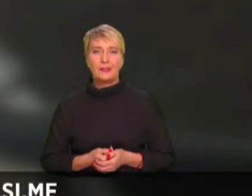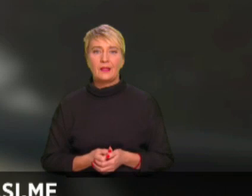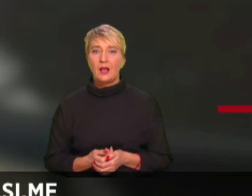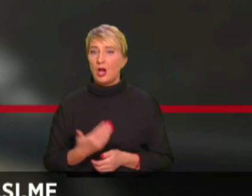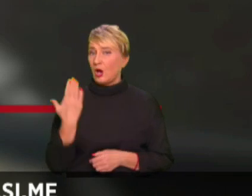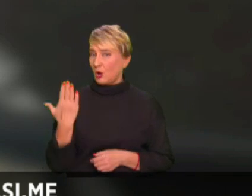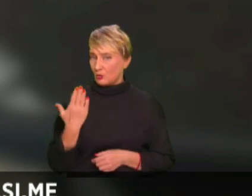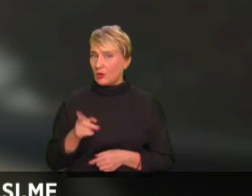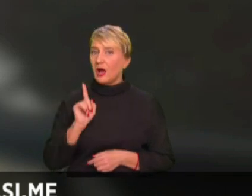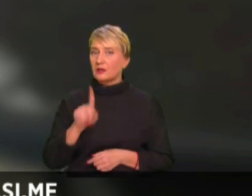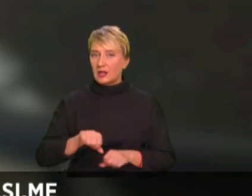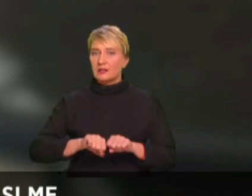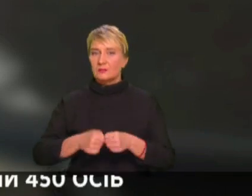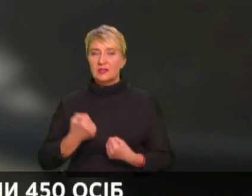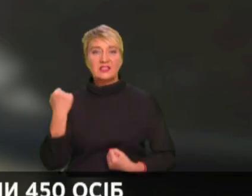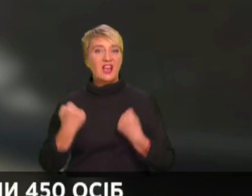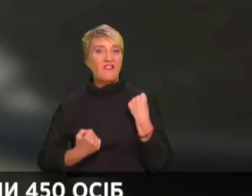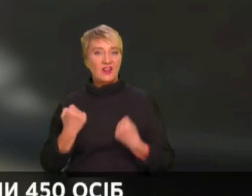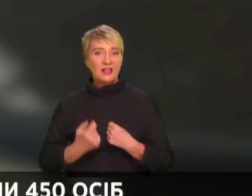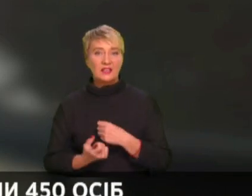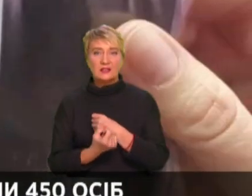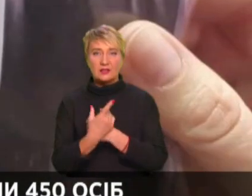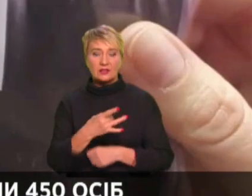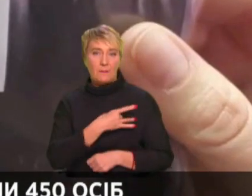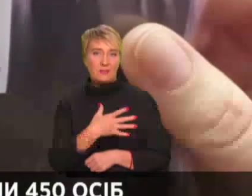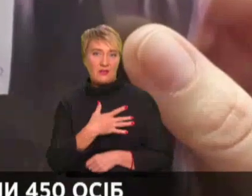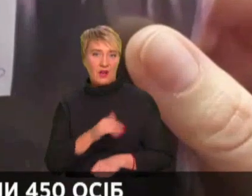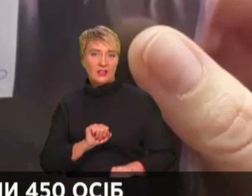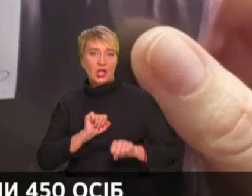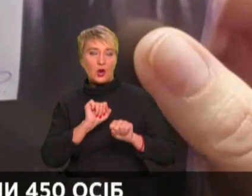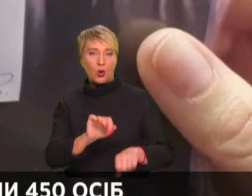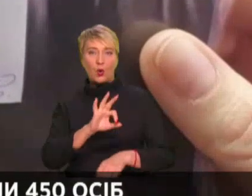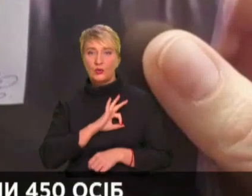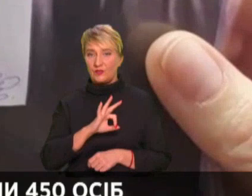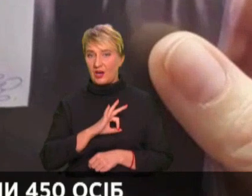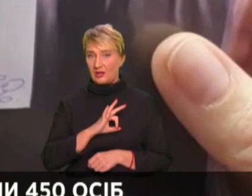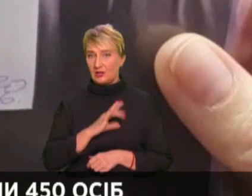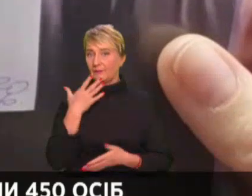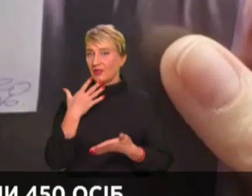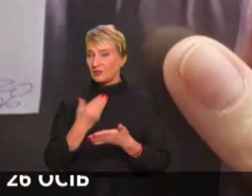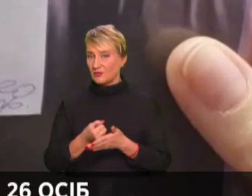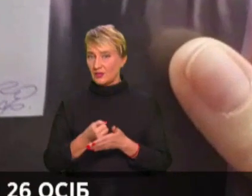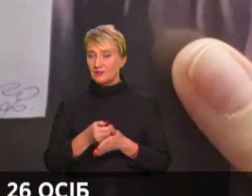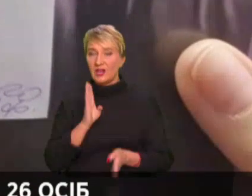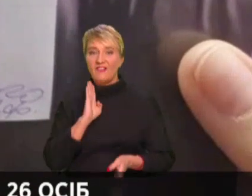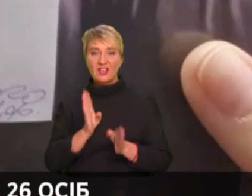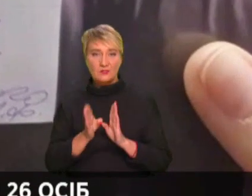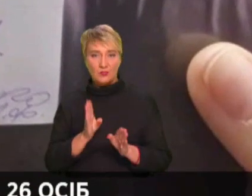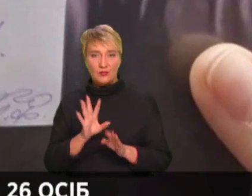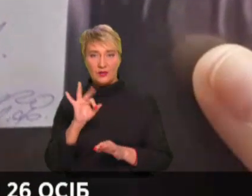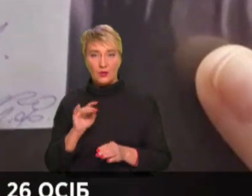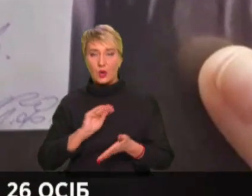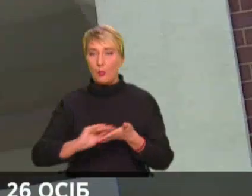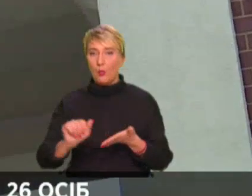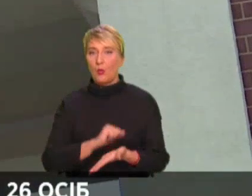таки зламана. Водієм автівки виявився приватний адвокат Дмитро Калько. На своїй сторінці у Фейсбук він